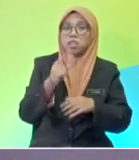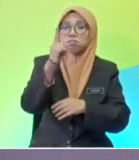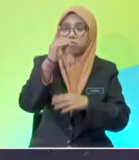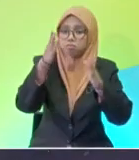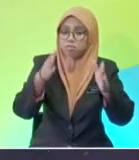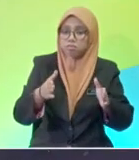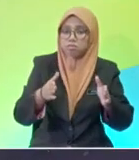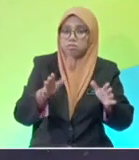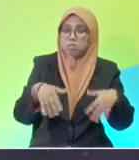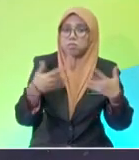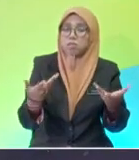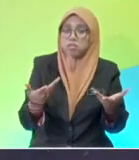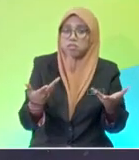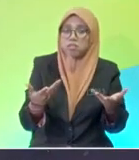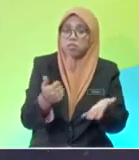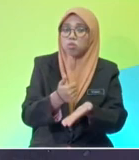situ